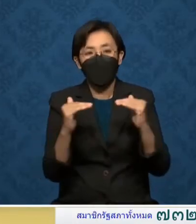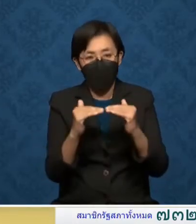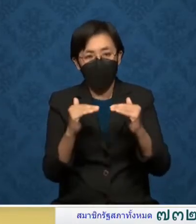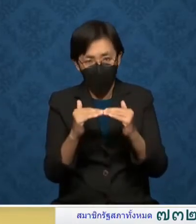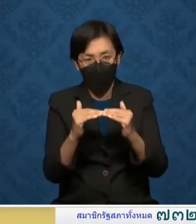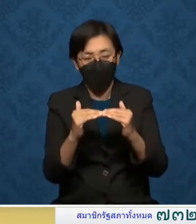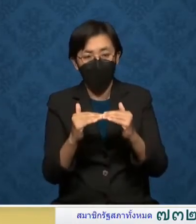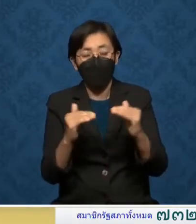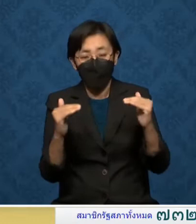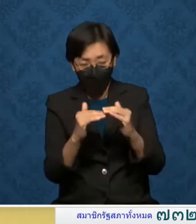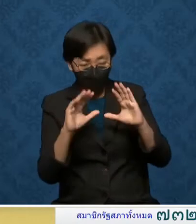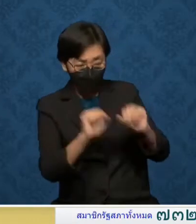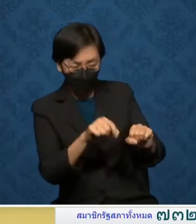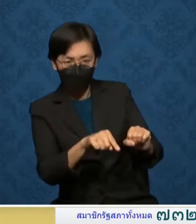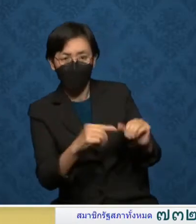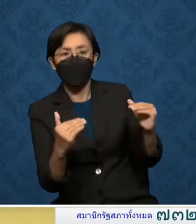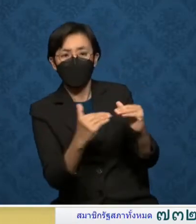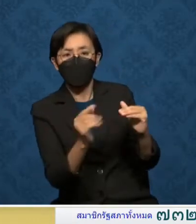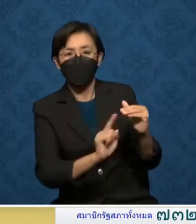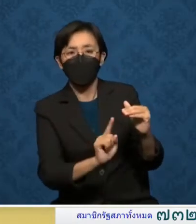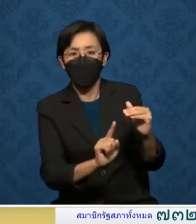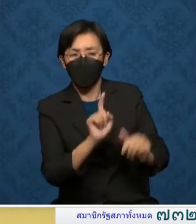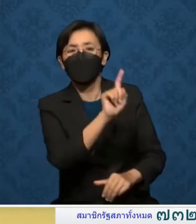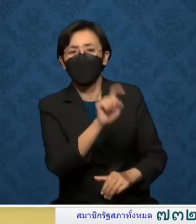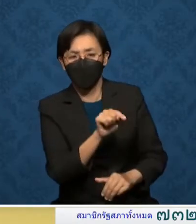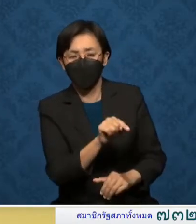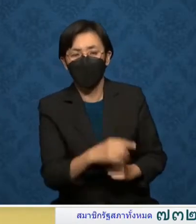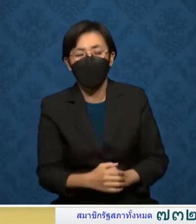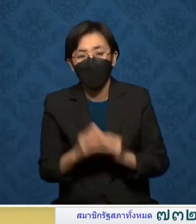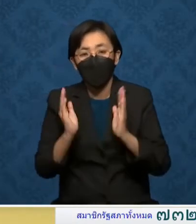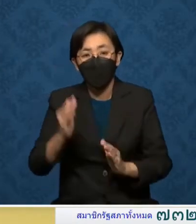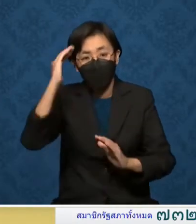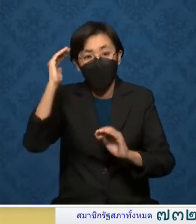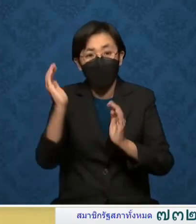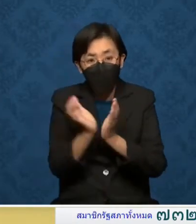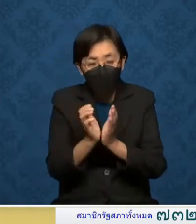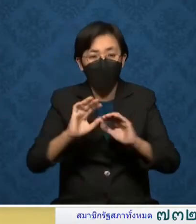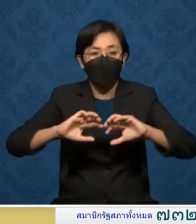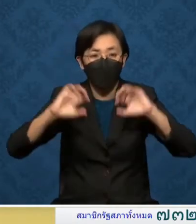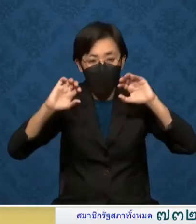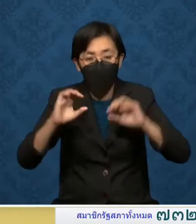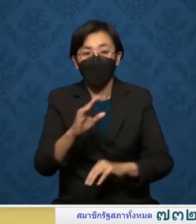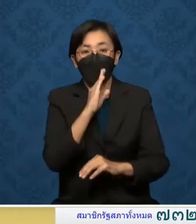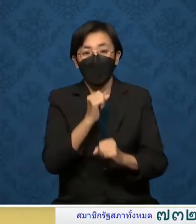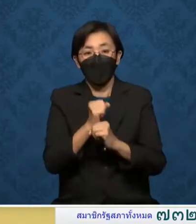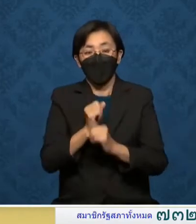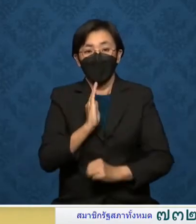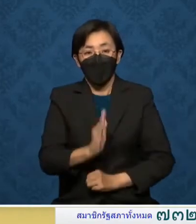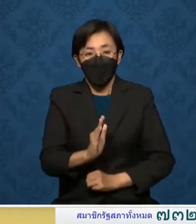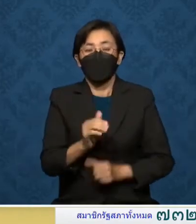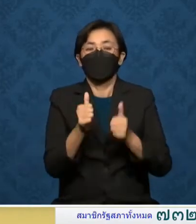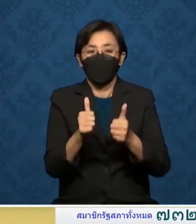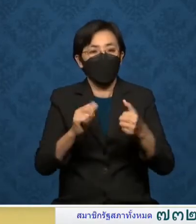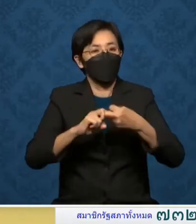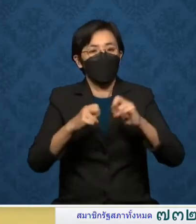ถูกดำเนินคดีว่าเจ้านาที่รัฐนั้นถ้าเขาบริสุธิ์ก็ดีไปนะครับ